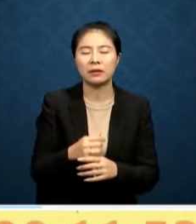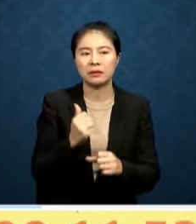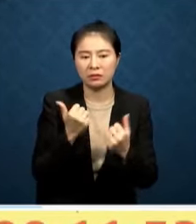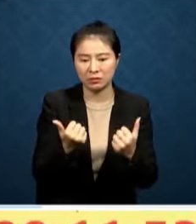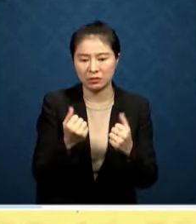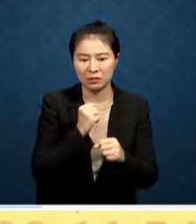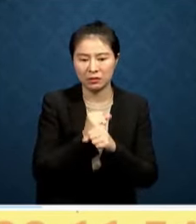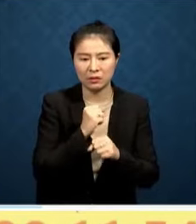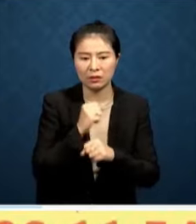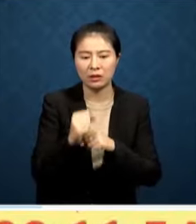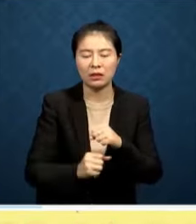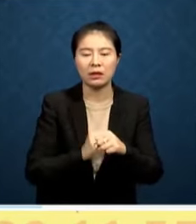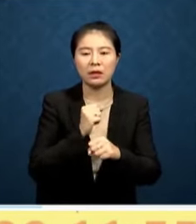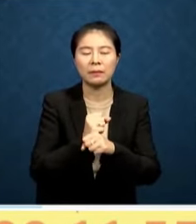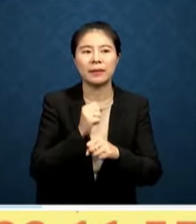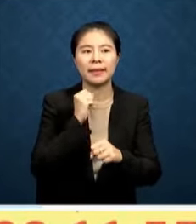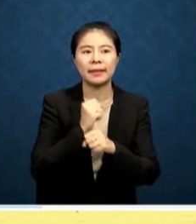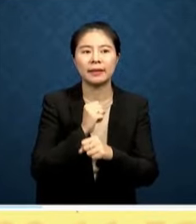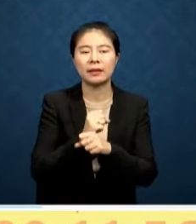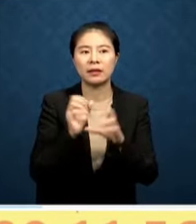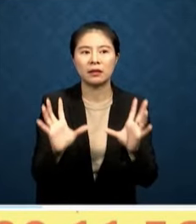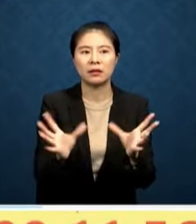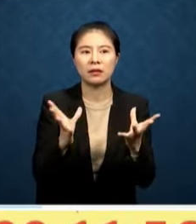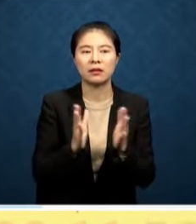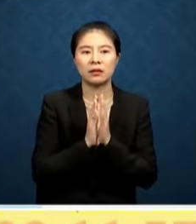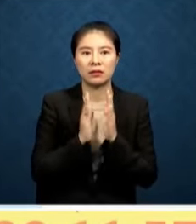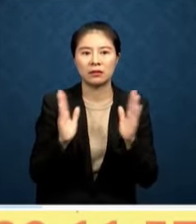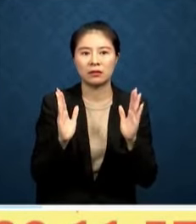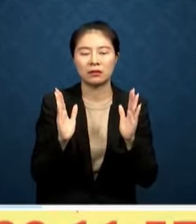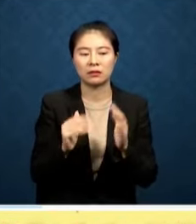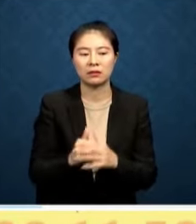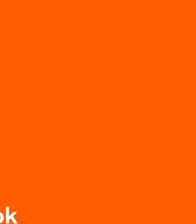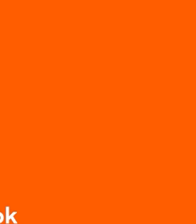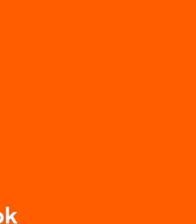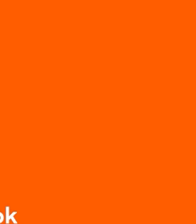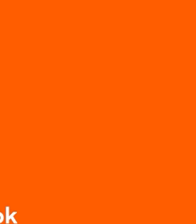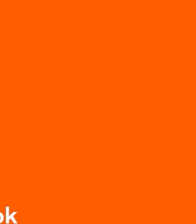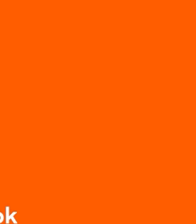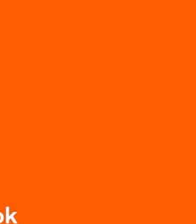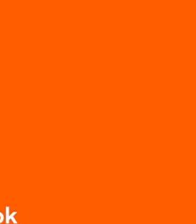ณอายุราชการไปแล้ว1ปีครับก็ต้องขอขอบพระคุณมากครับสวัสดีครับ